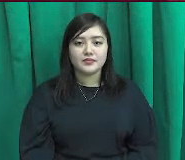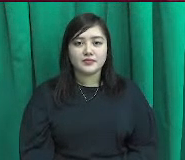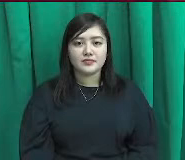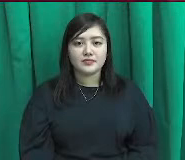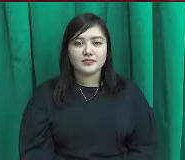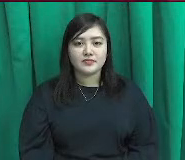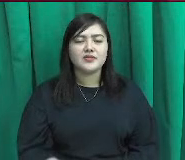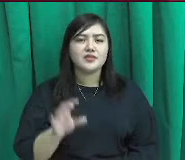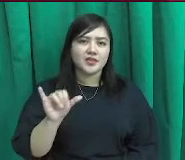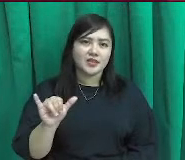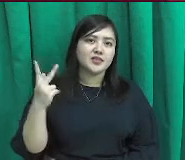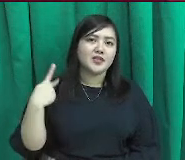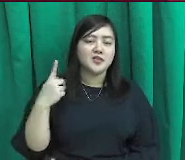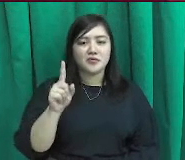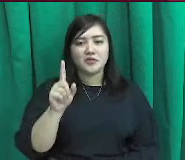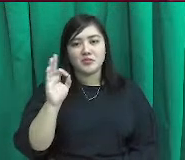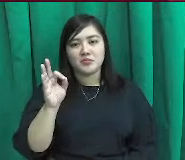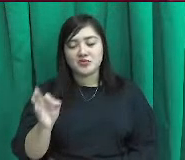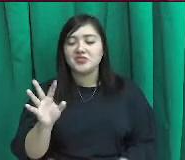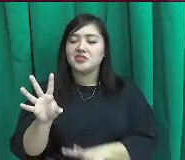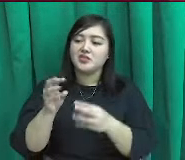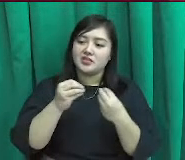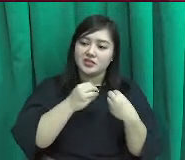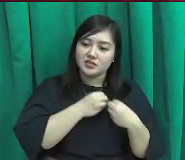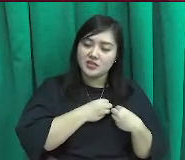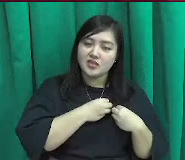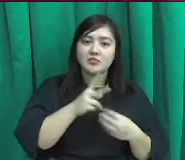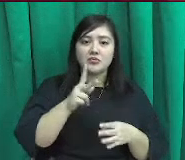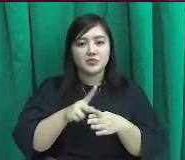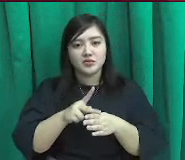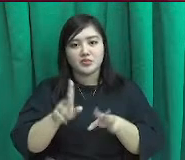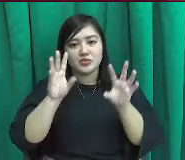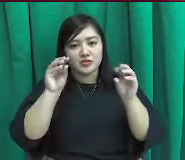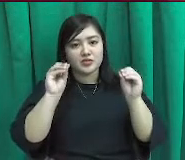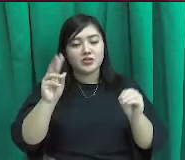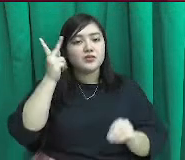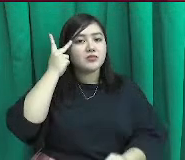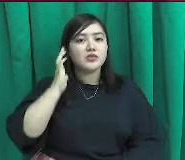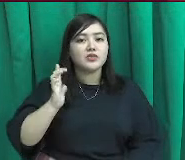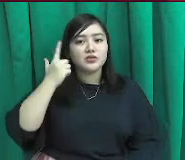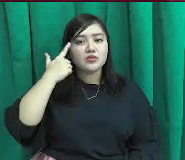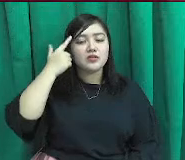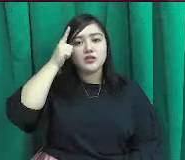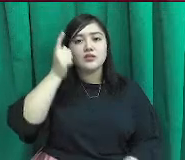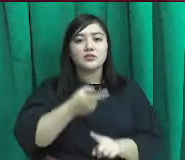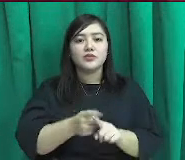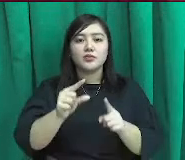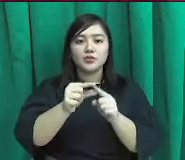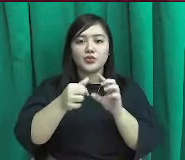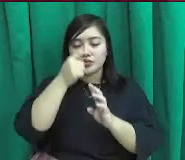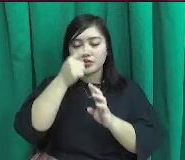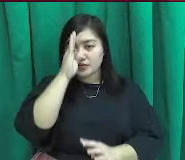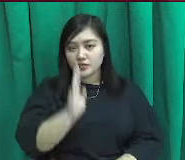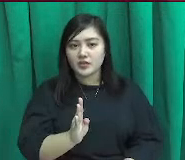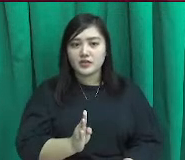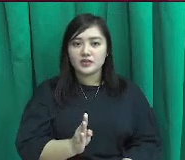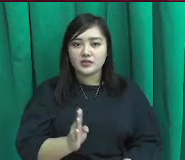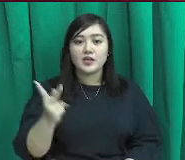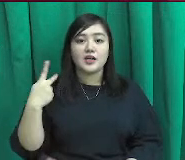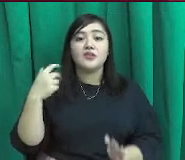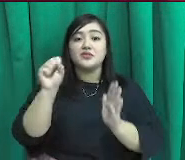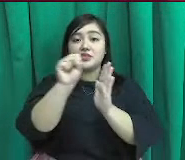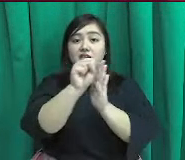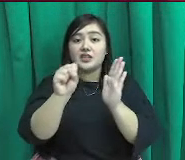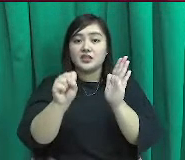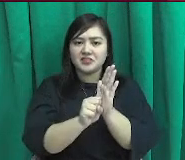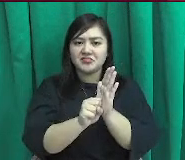ni Pastor, yeah. prinsipyo ni Pastor, Amen. Tinuturo niya sa atin na prinsipyo mula sa salita ng Diyos standard. Alam natin na naririnig din ang pamilya